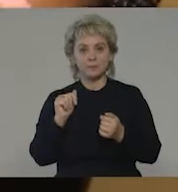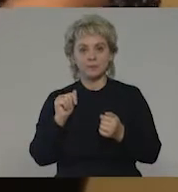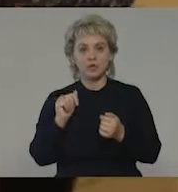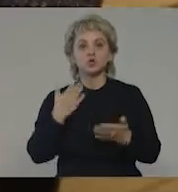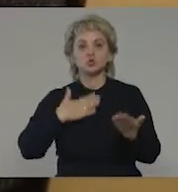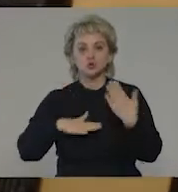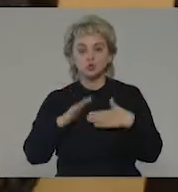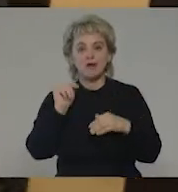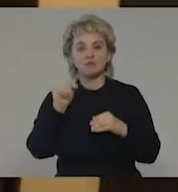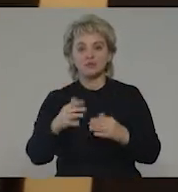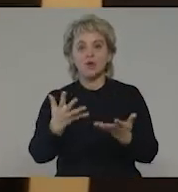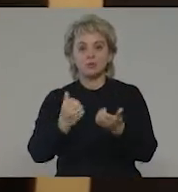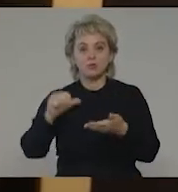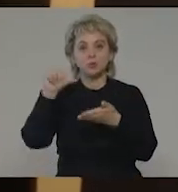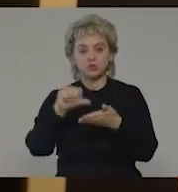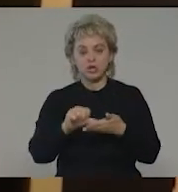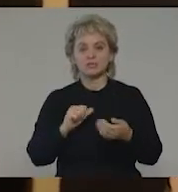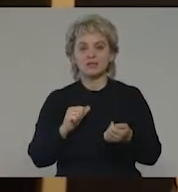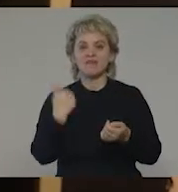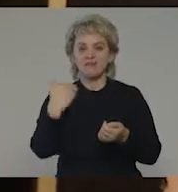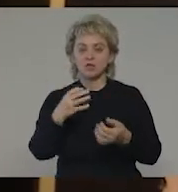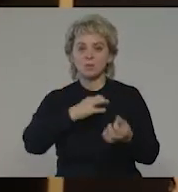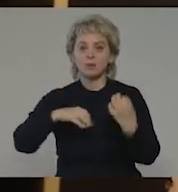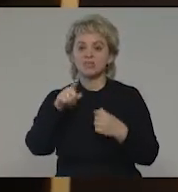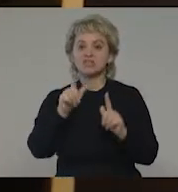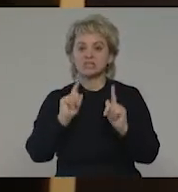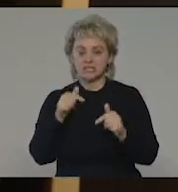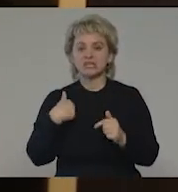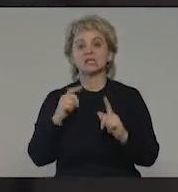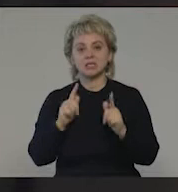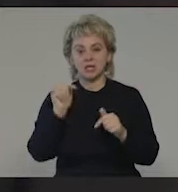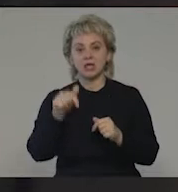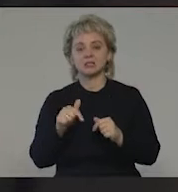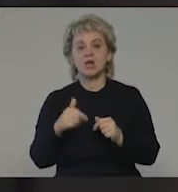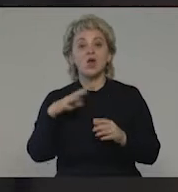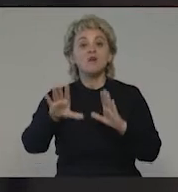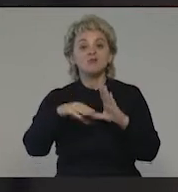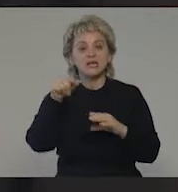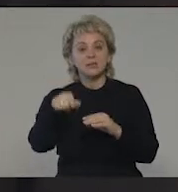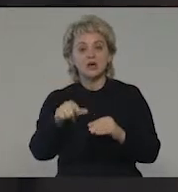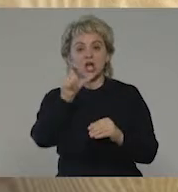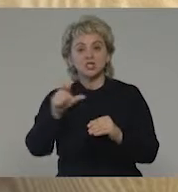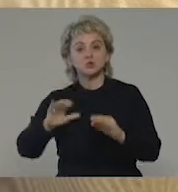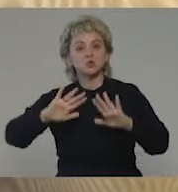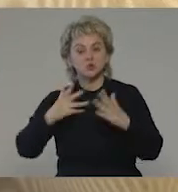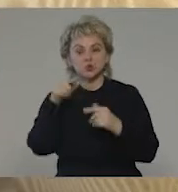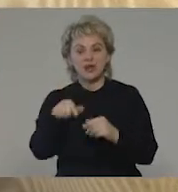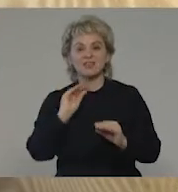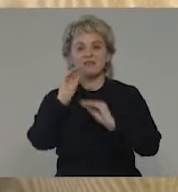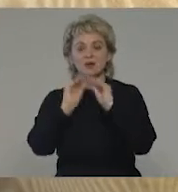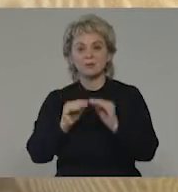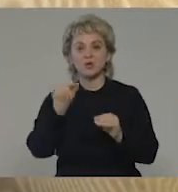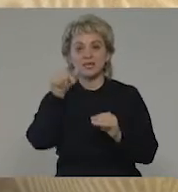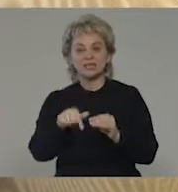с удовольствием приму участие в вашем обследовании. Вы согласны? Согласны, да. Выбор корреспондентов случайна и формируется